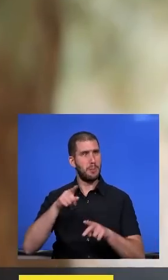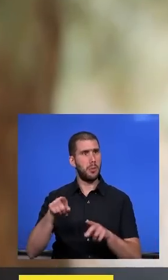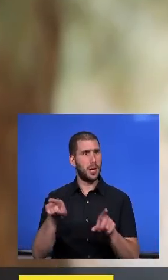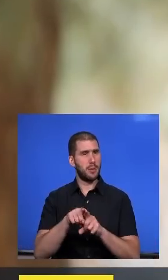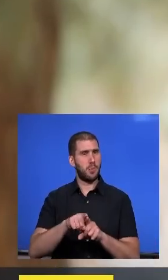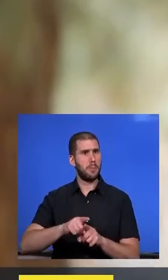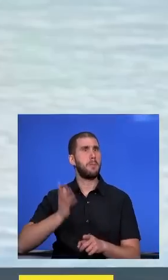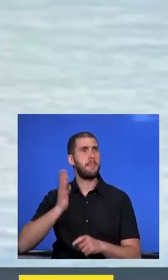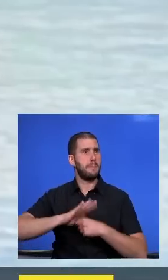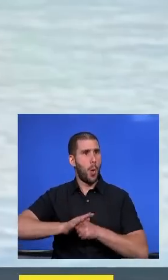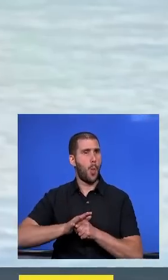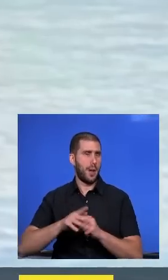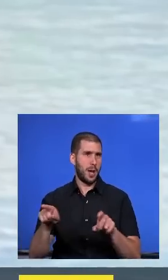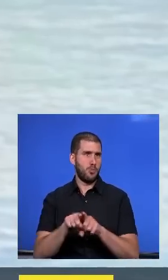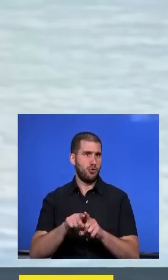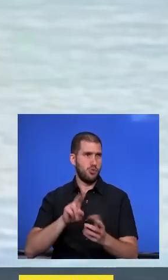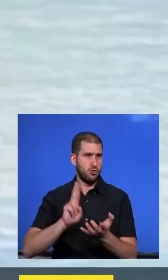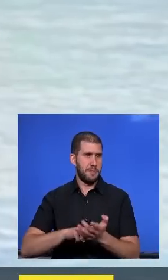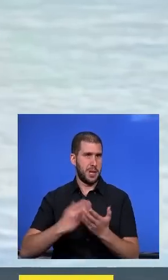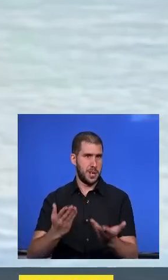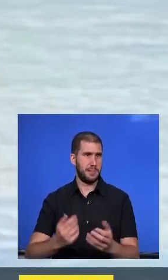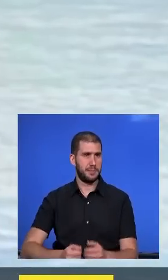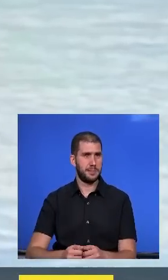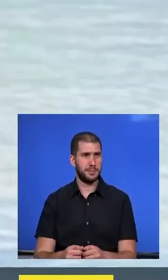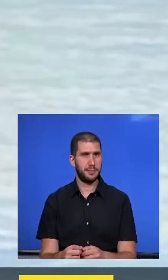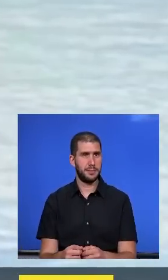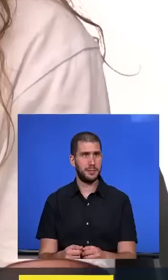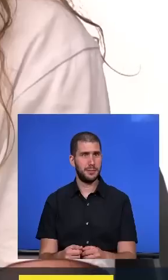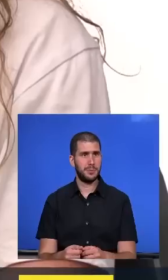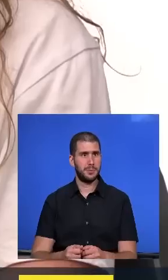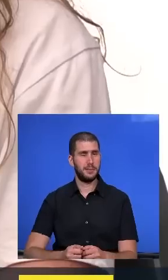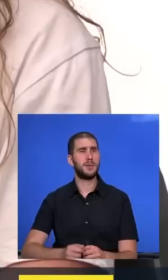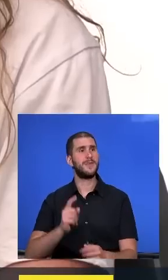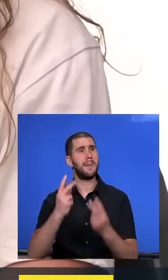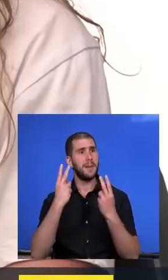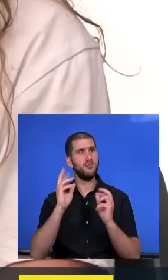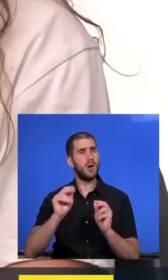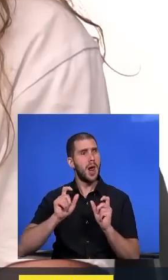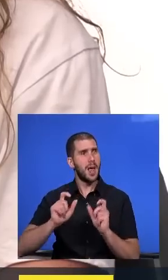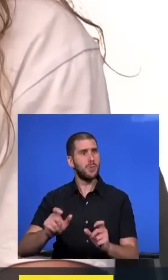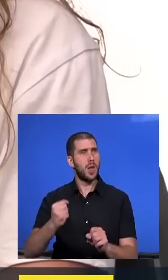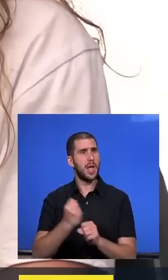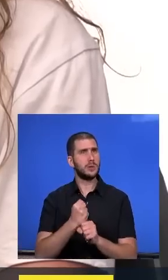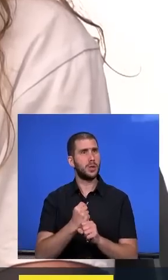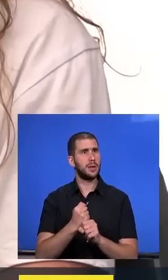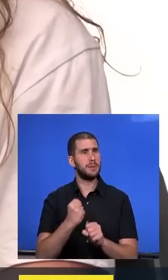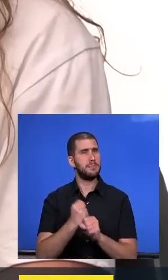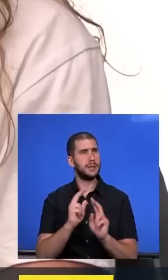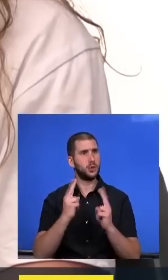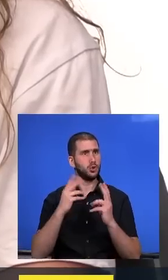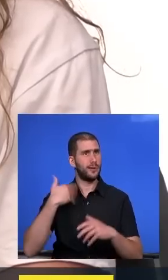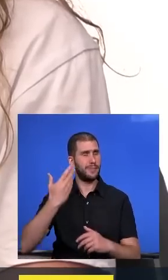full justice that they deserve, but mostly in order to stop them from doing anything like this ever